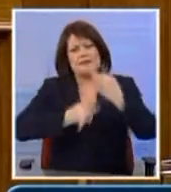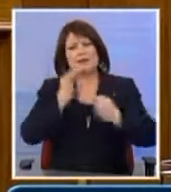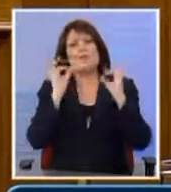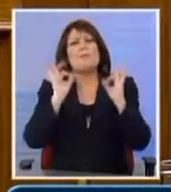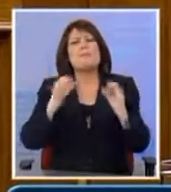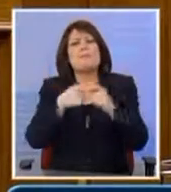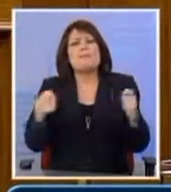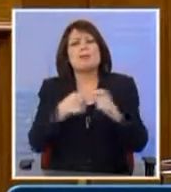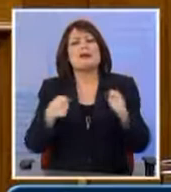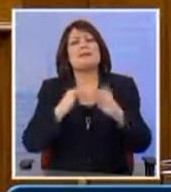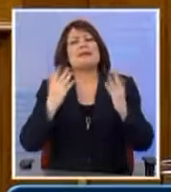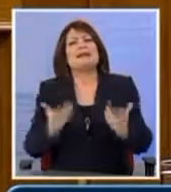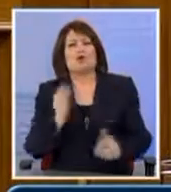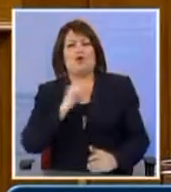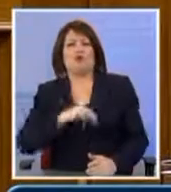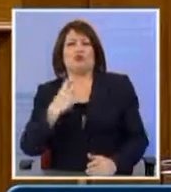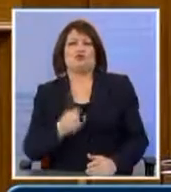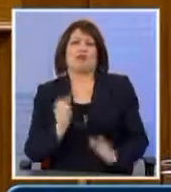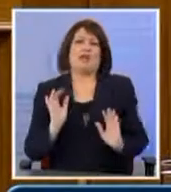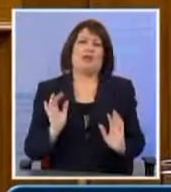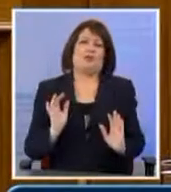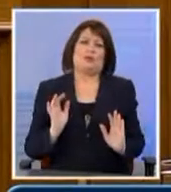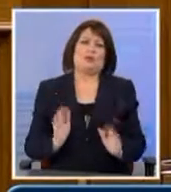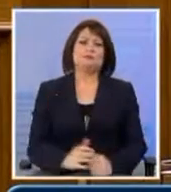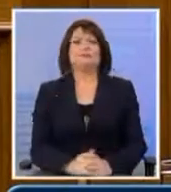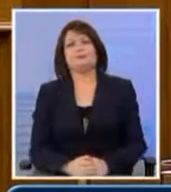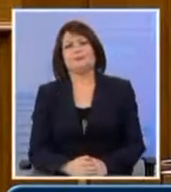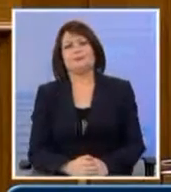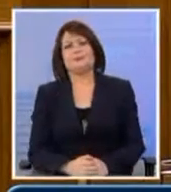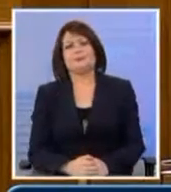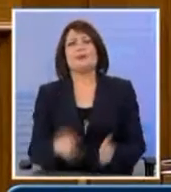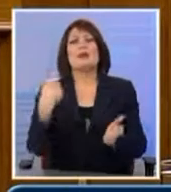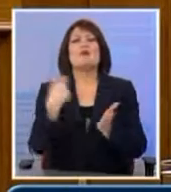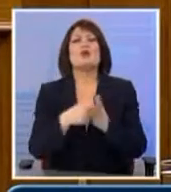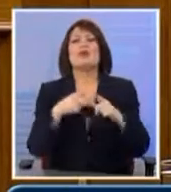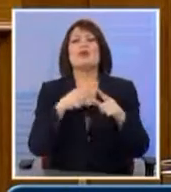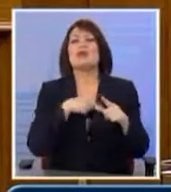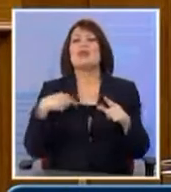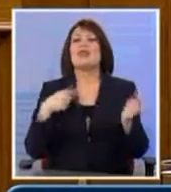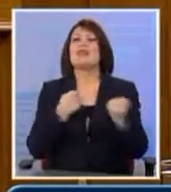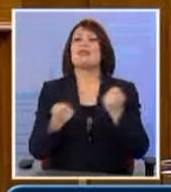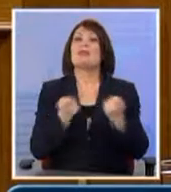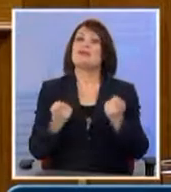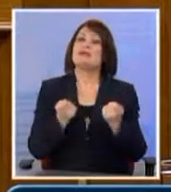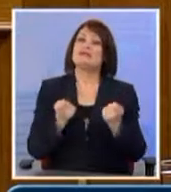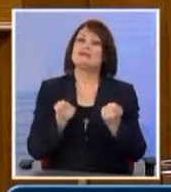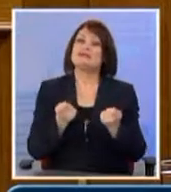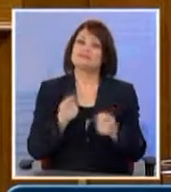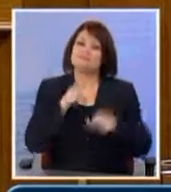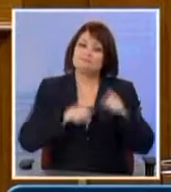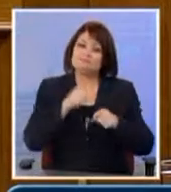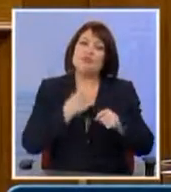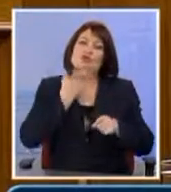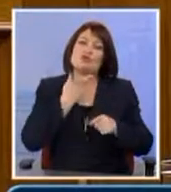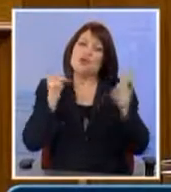λαμβάνονται και ως το αναμενόμενο όφελος που θα έχουμε τα επόμενα χρόνια. Τη φορολογική διοίκηση. Από στοχευμένες και επιλεκτικές περικοπές